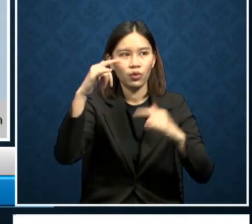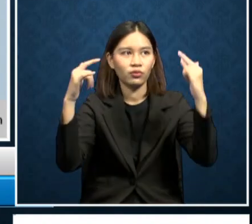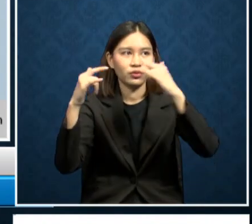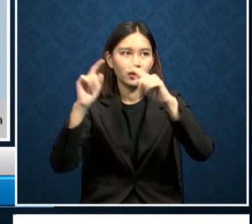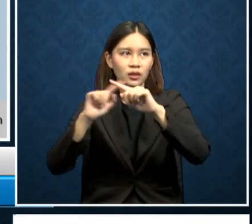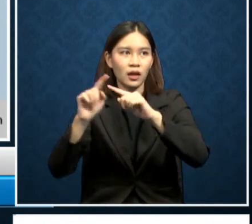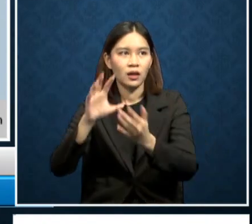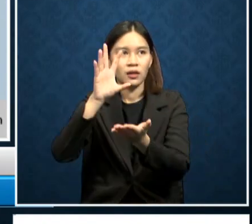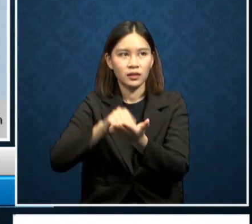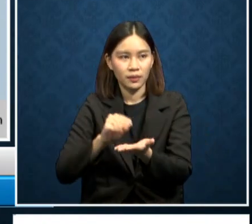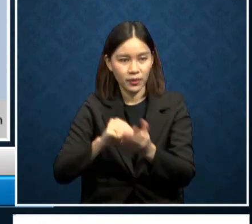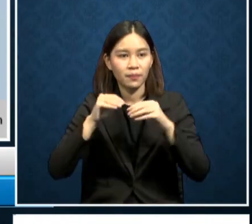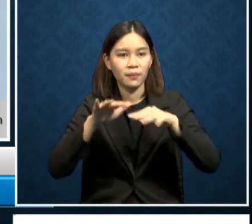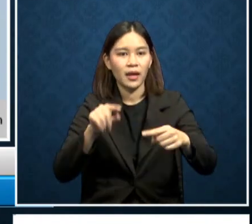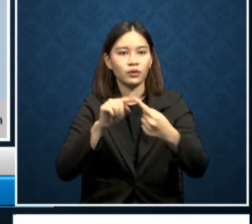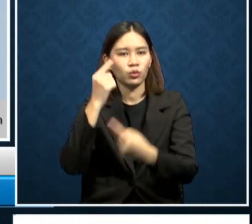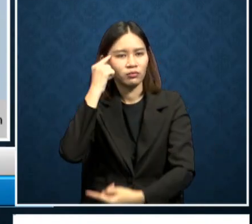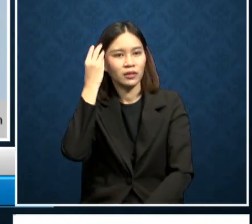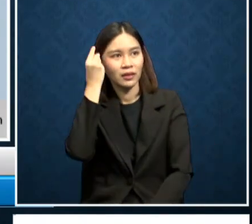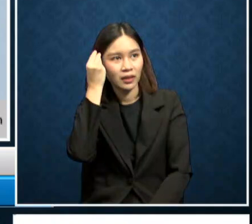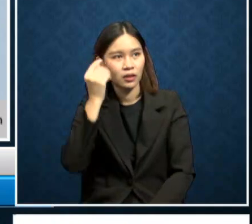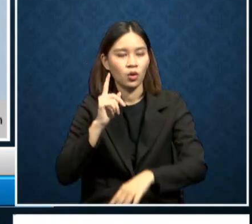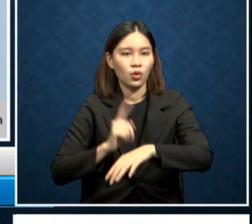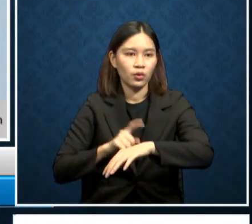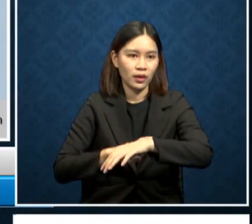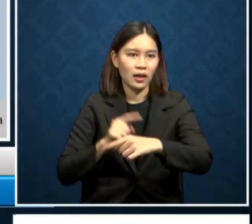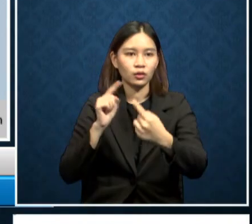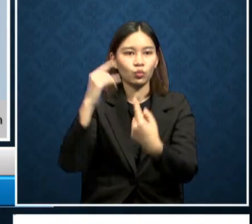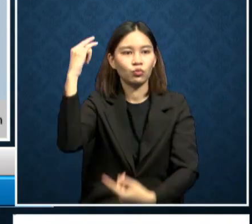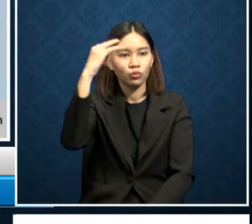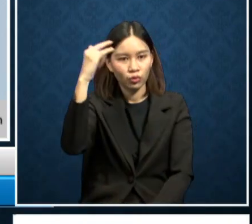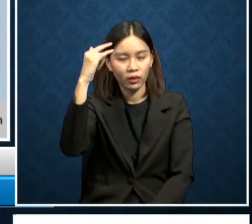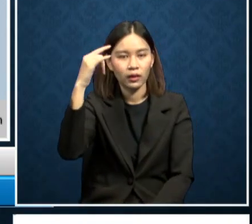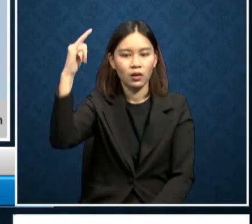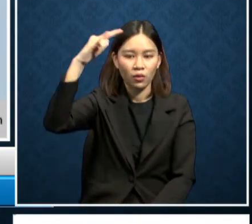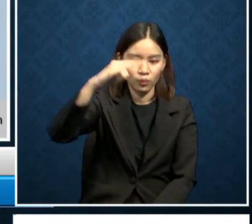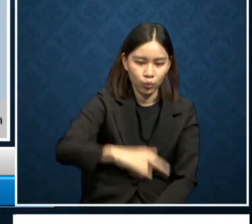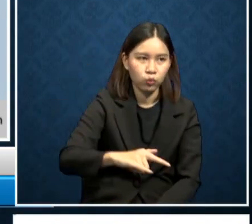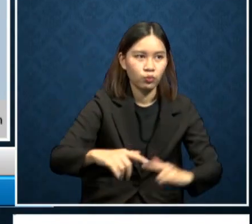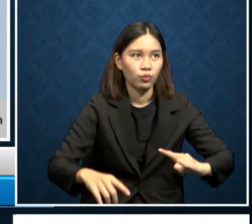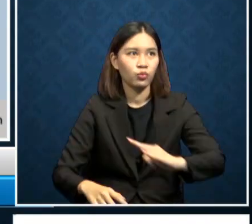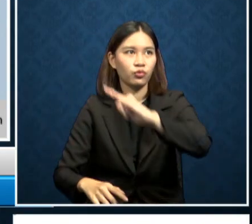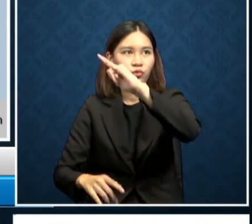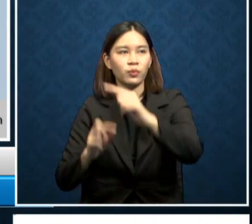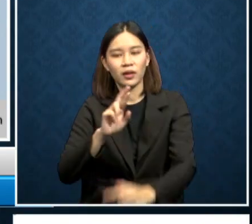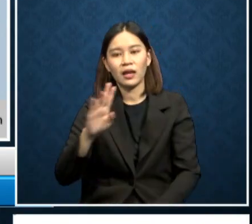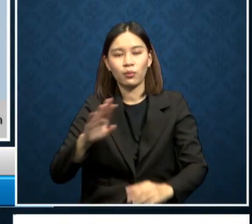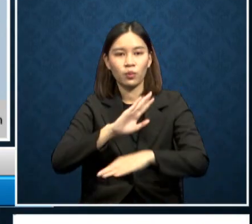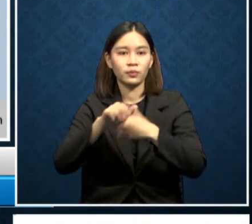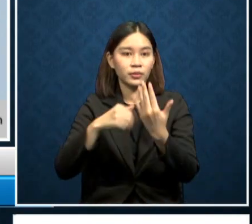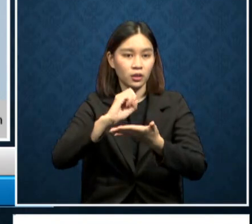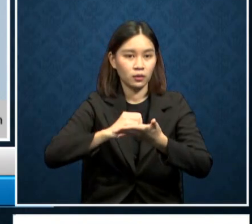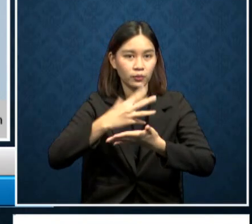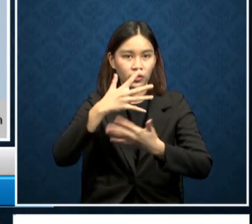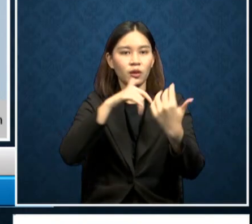การให้ข้อมูลคาดการณ์ปริมาณและเวลาใช้ห้วงอากาศและการบินขึ้นลงควรนำระบบโปรแกรม